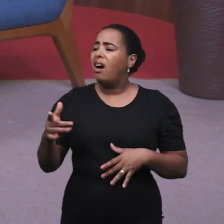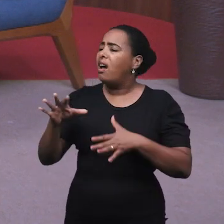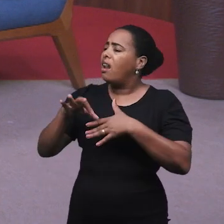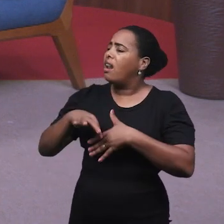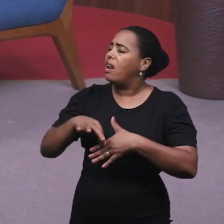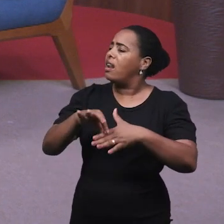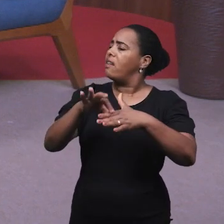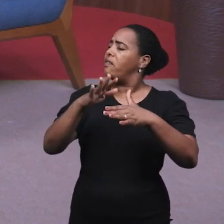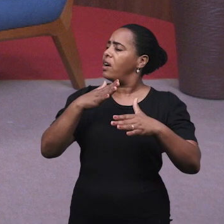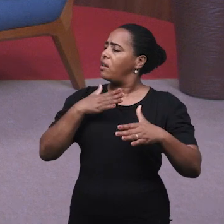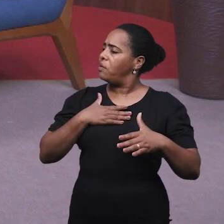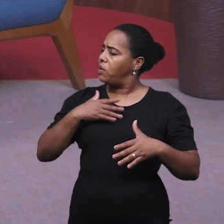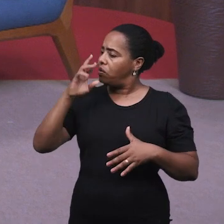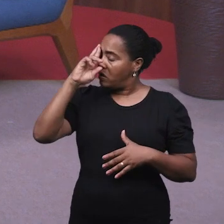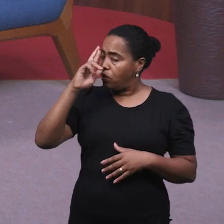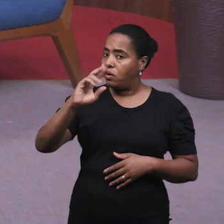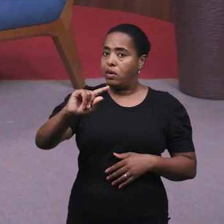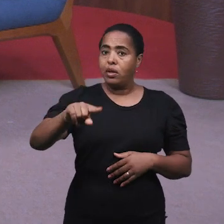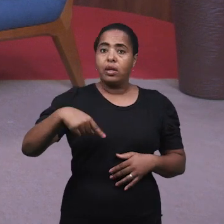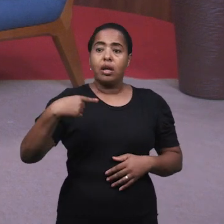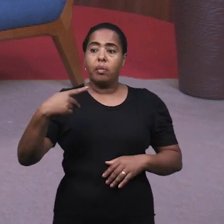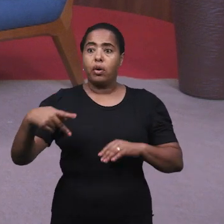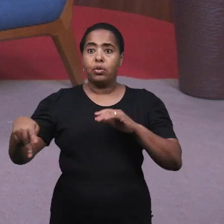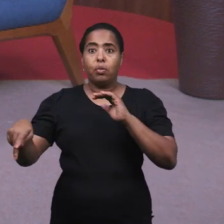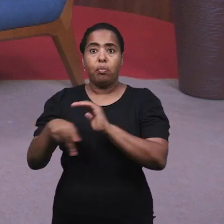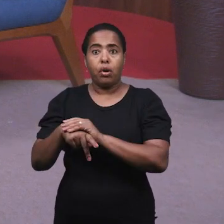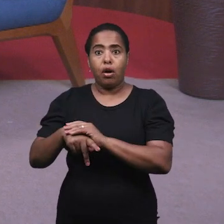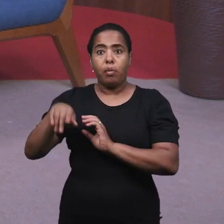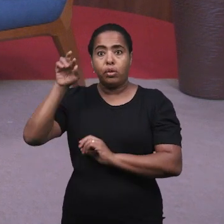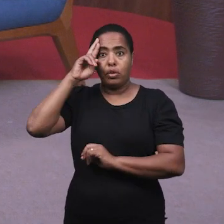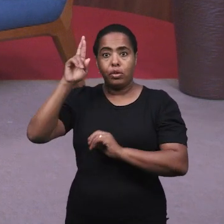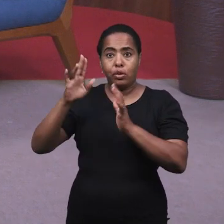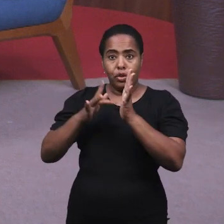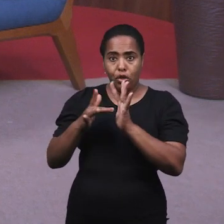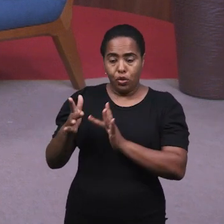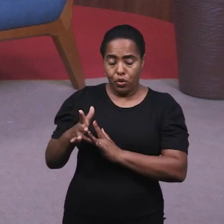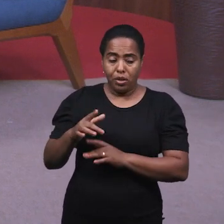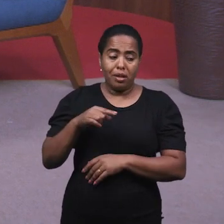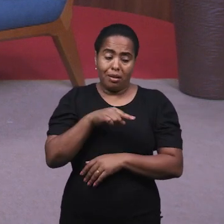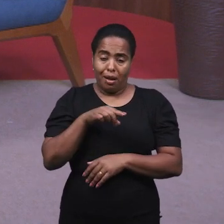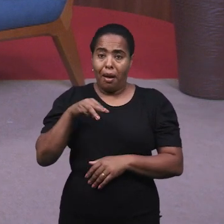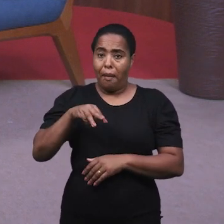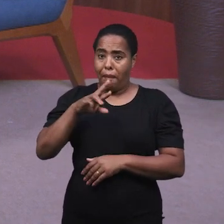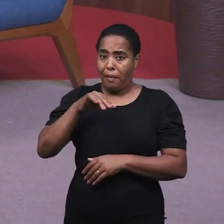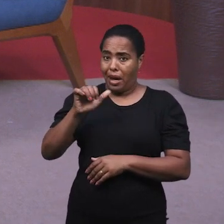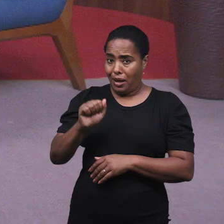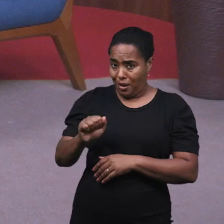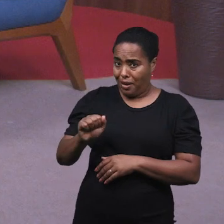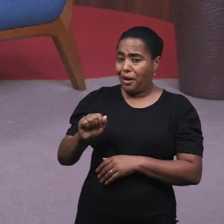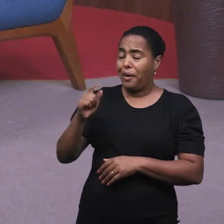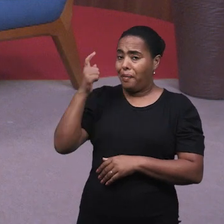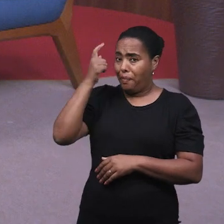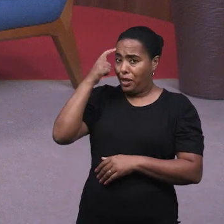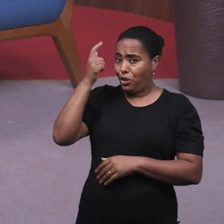pose la question. Elle pensait que c'était le jardinier qui prenait le